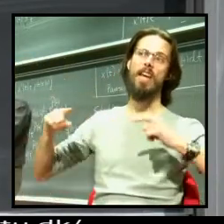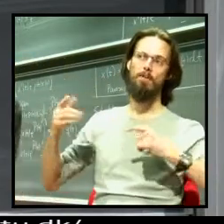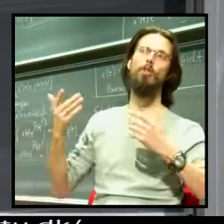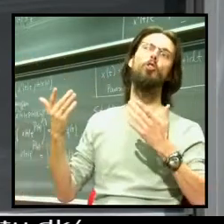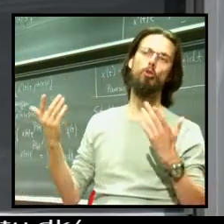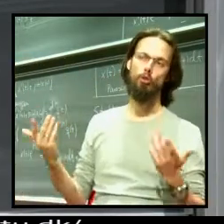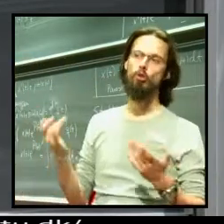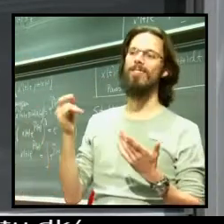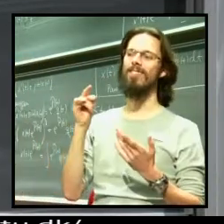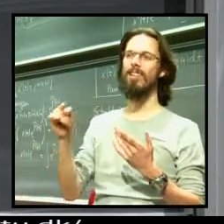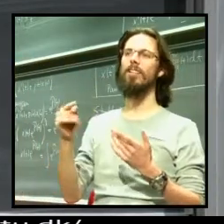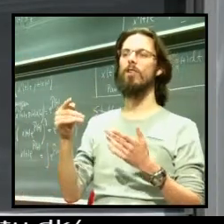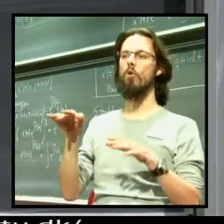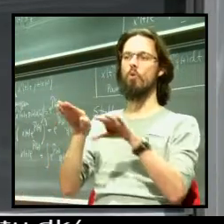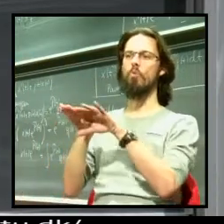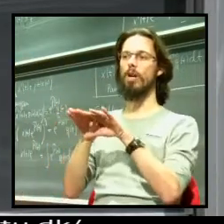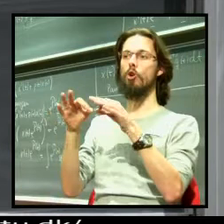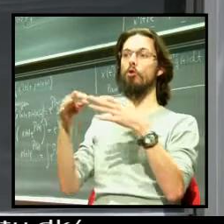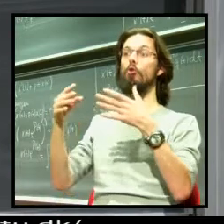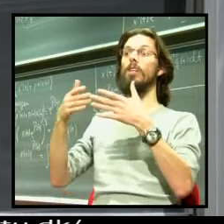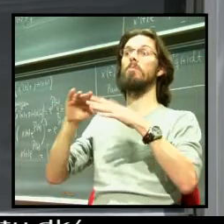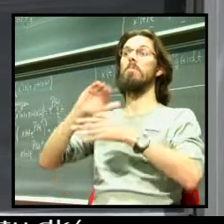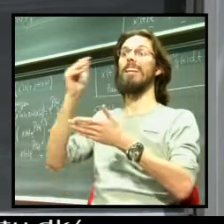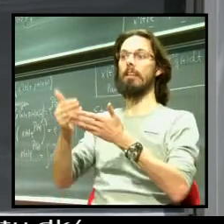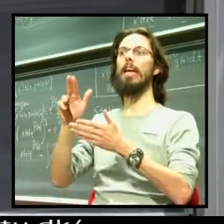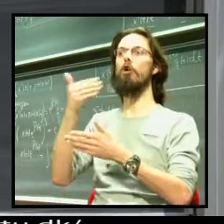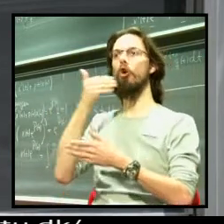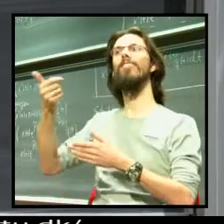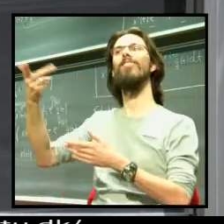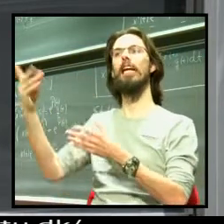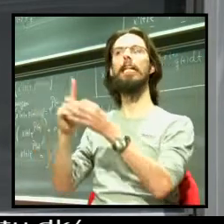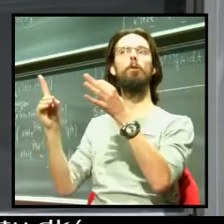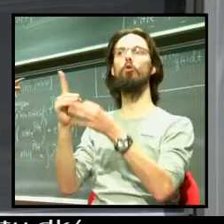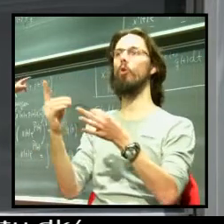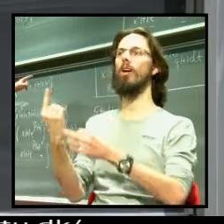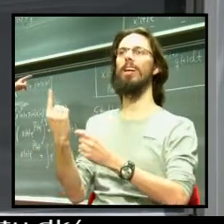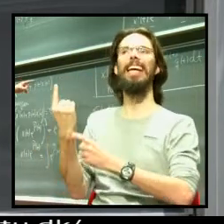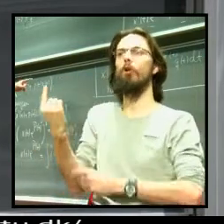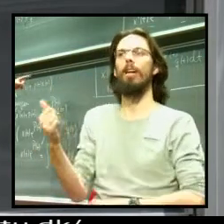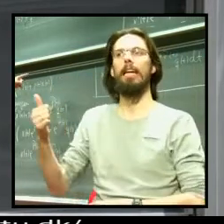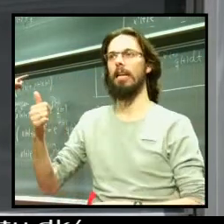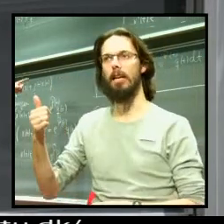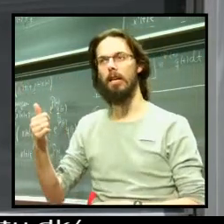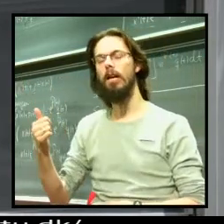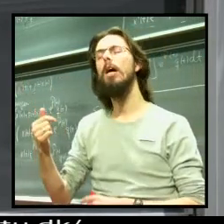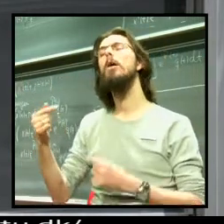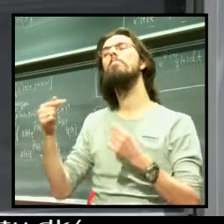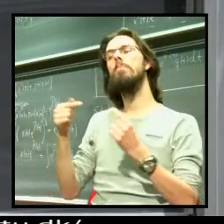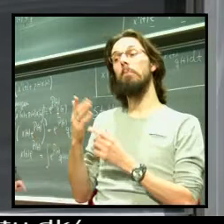den homogene løsningsmængde kan godt have flere dimensioner end en. Men læg mærke til, det er præcis det, der sker